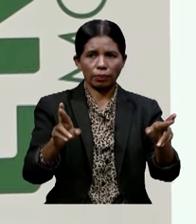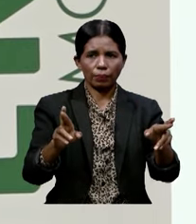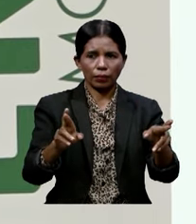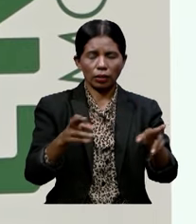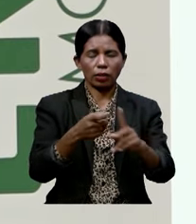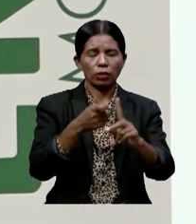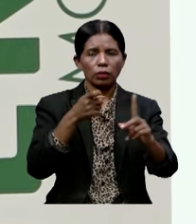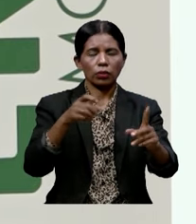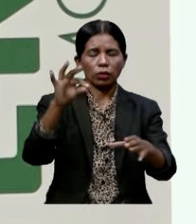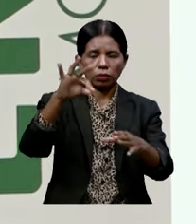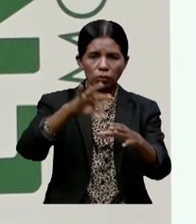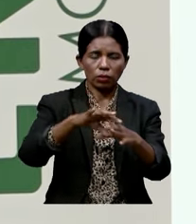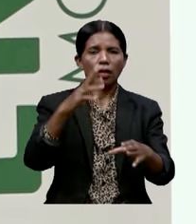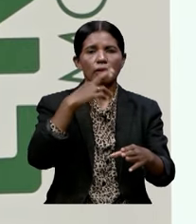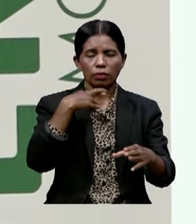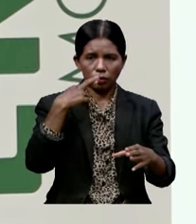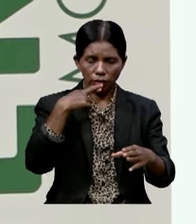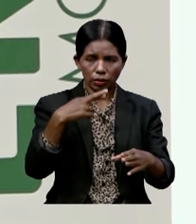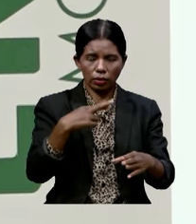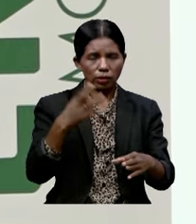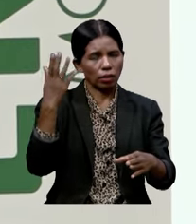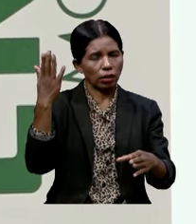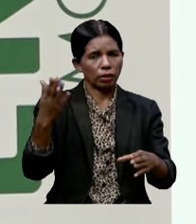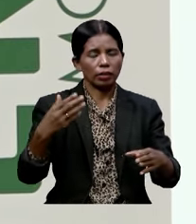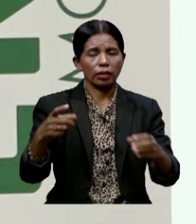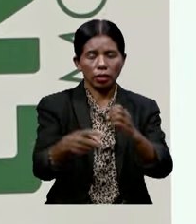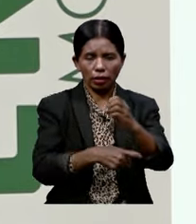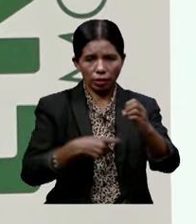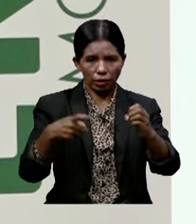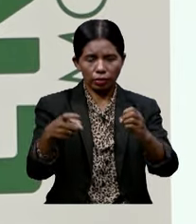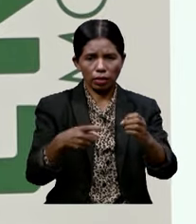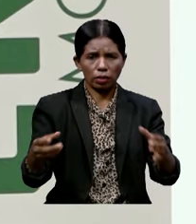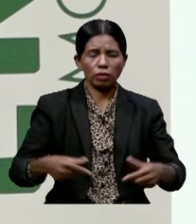komoditi hare nebe awar halu dadau iha posibilidade seifo